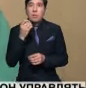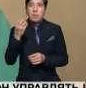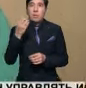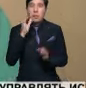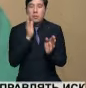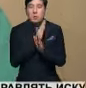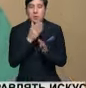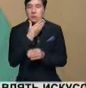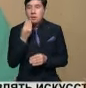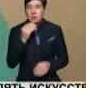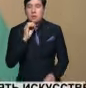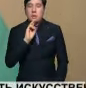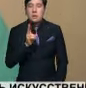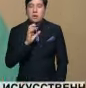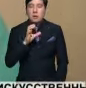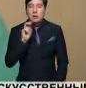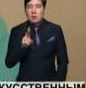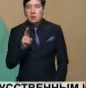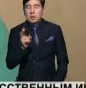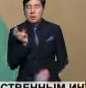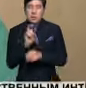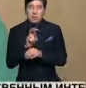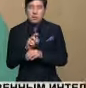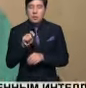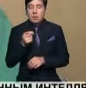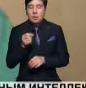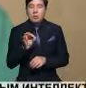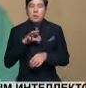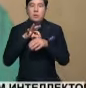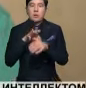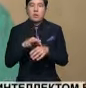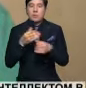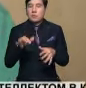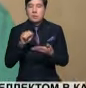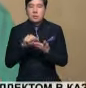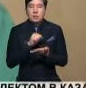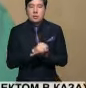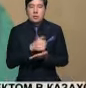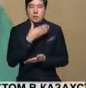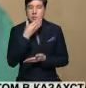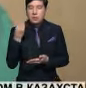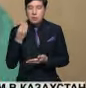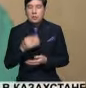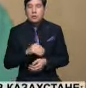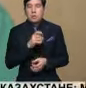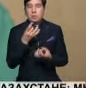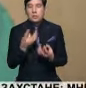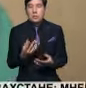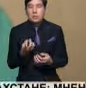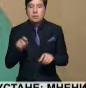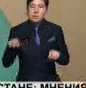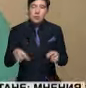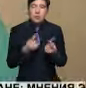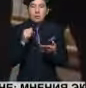работает. КСК НС «Ахжол» пришел к нам и оставил ключи. Никаких документов, техпаспортов, систем нет. Мы только восстанавливаем